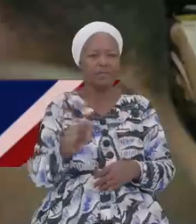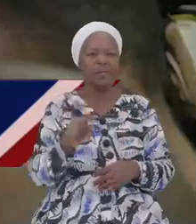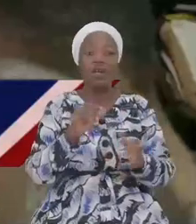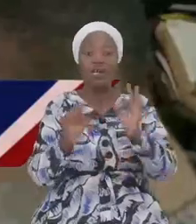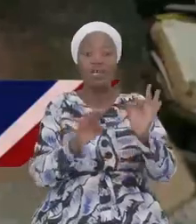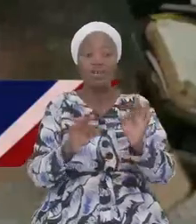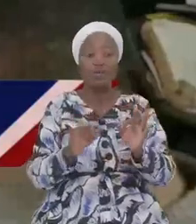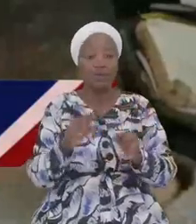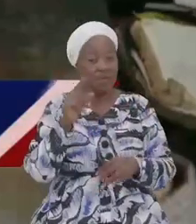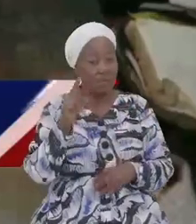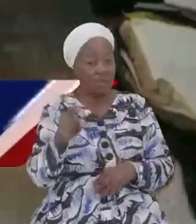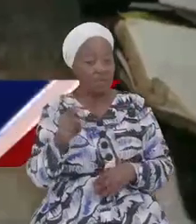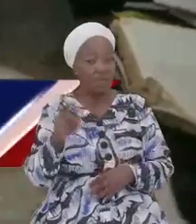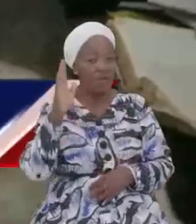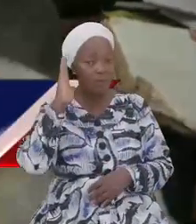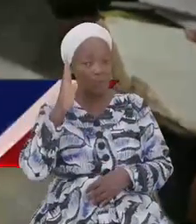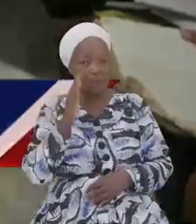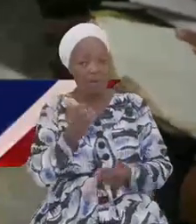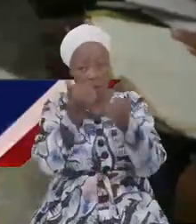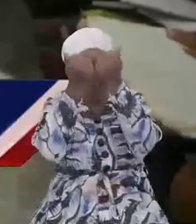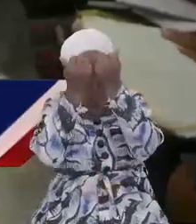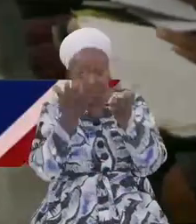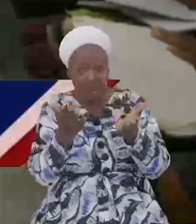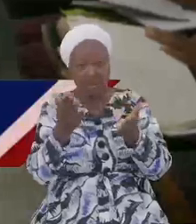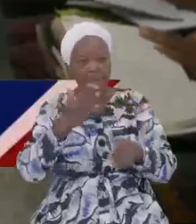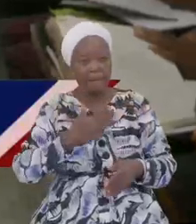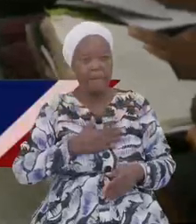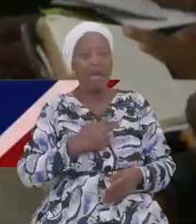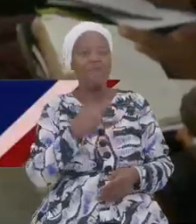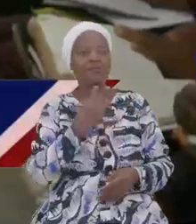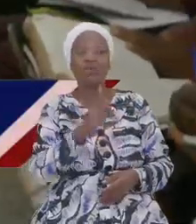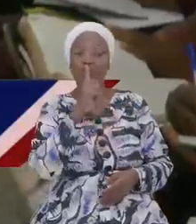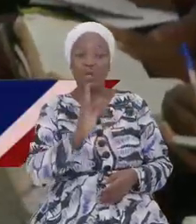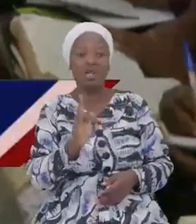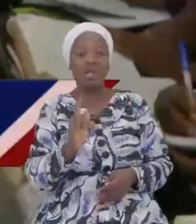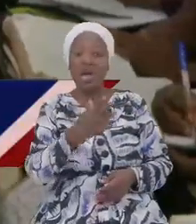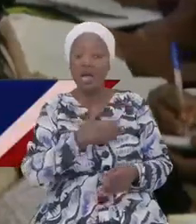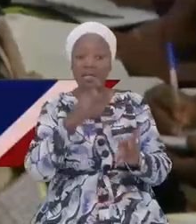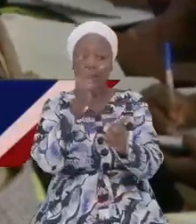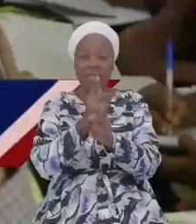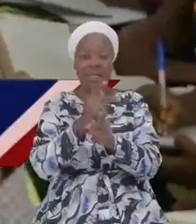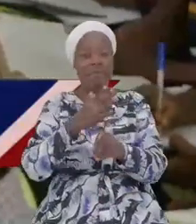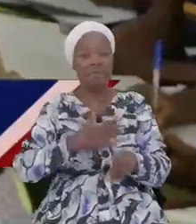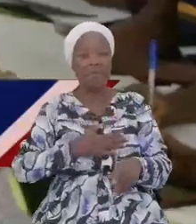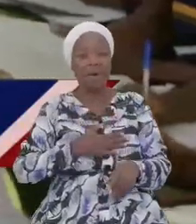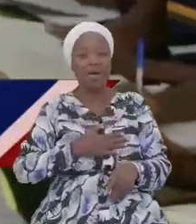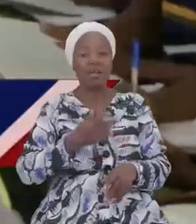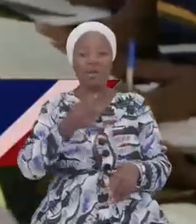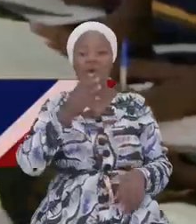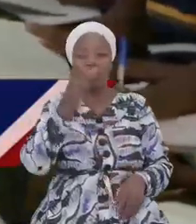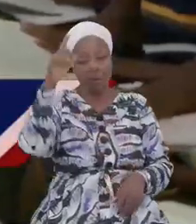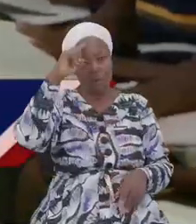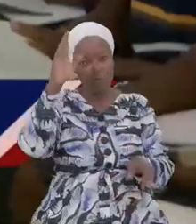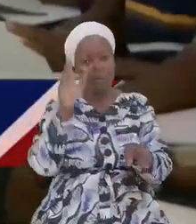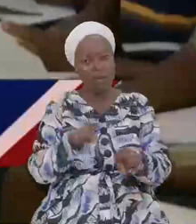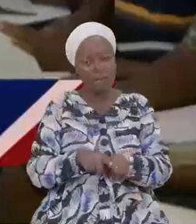Maintenant, si vous écoutez ma voix et si vous gardez mon alliance,